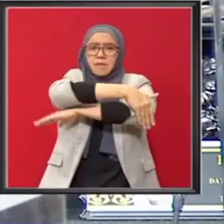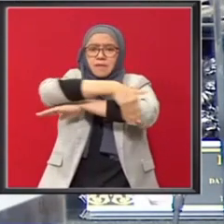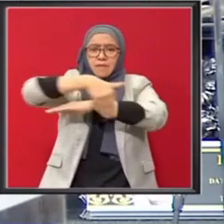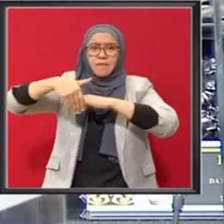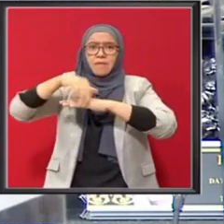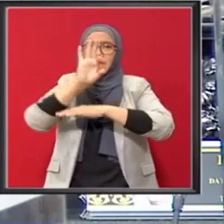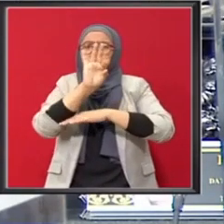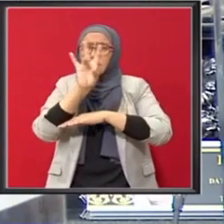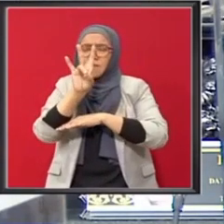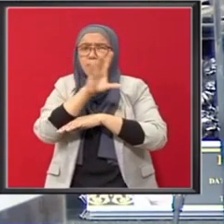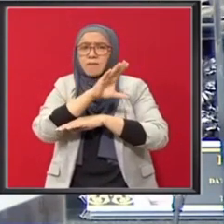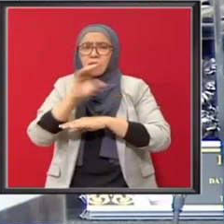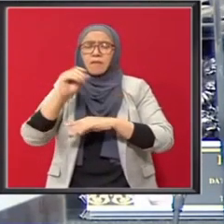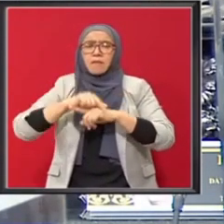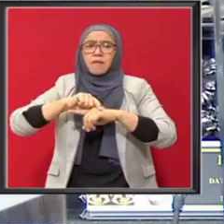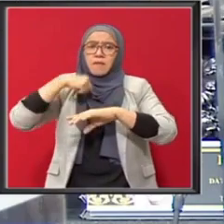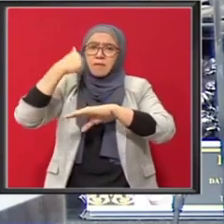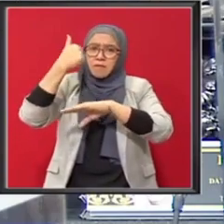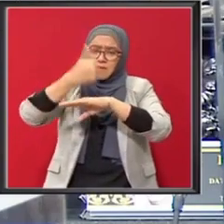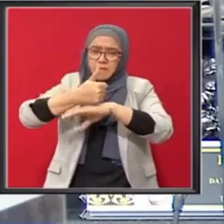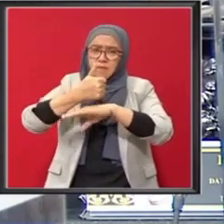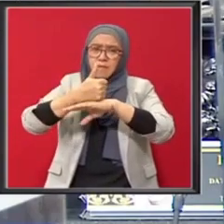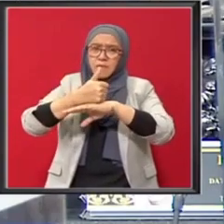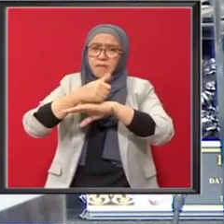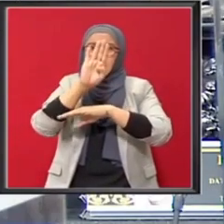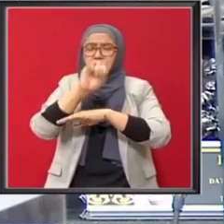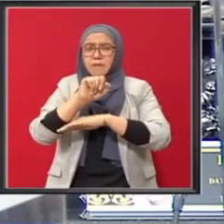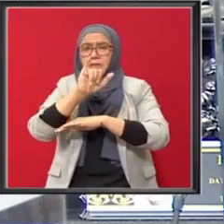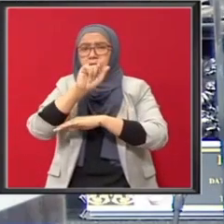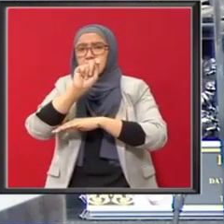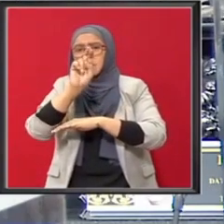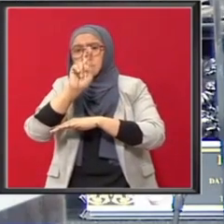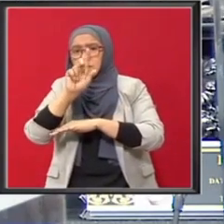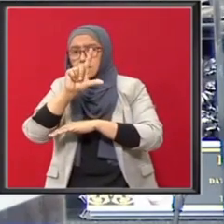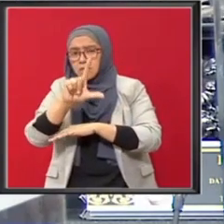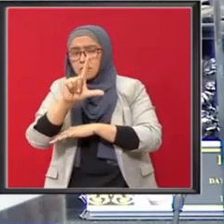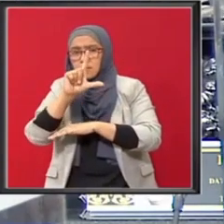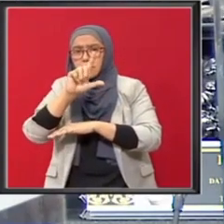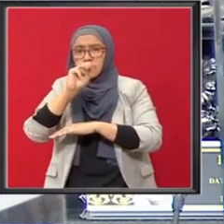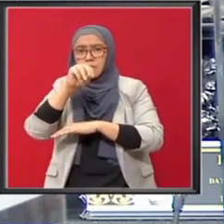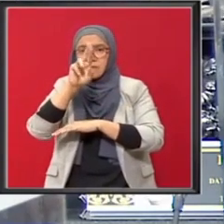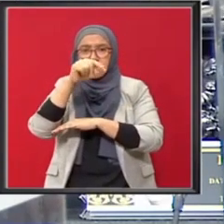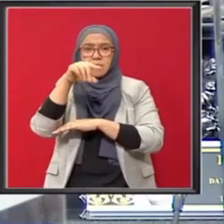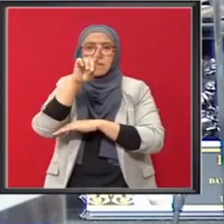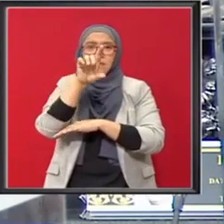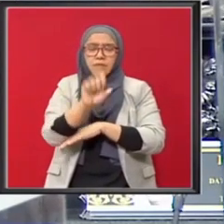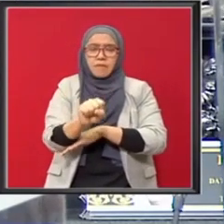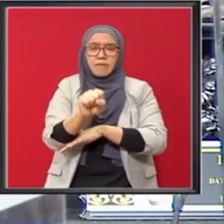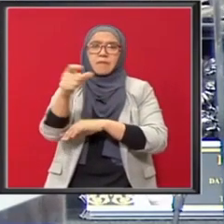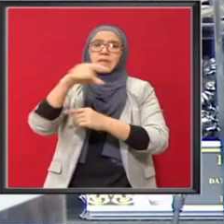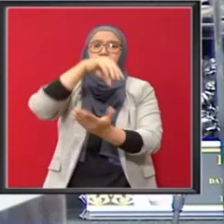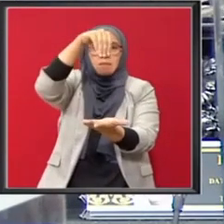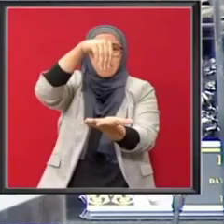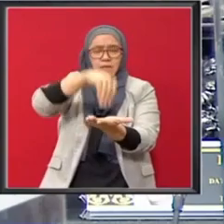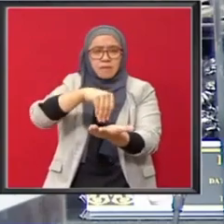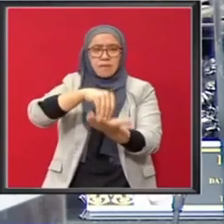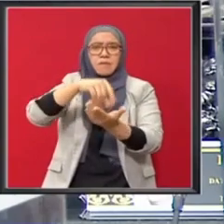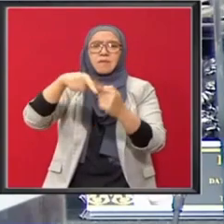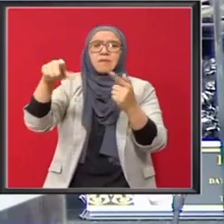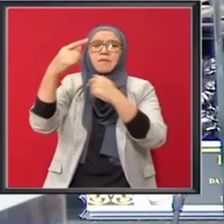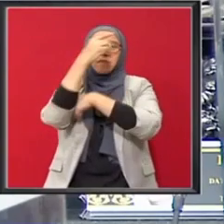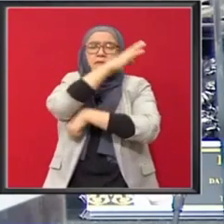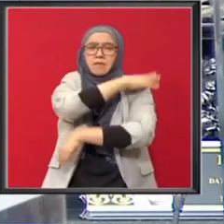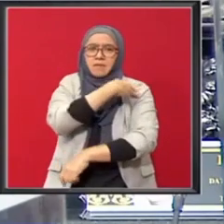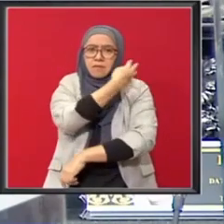dan betul maka muka di sebagai ibukota Palestina Malaysia amat memahami ketidakpuasan hati rakyat